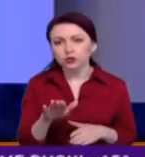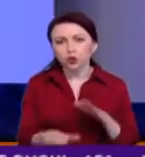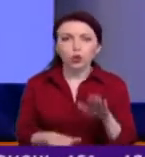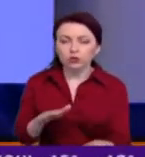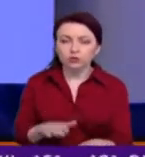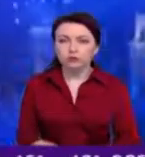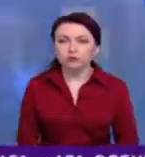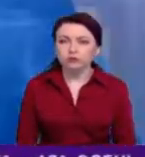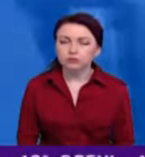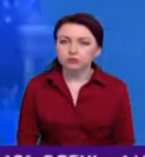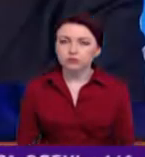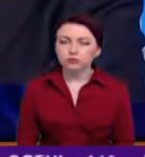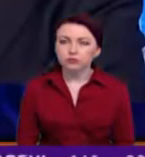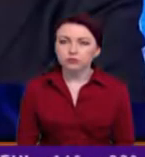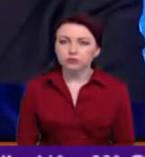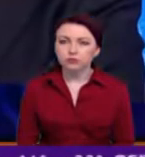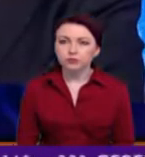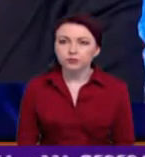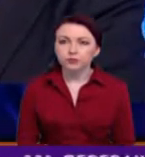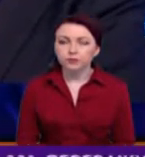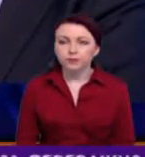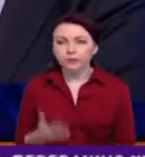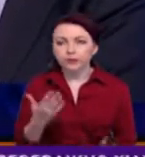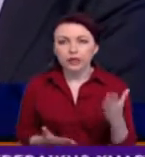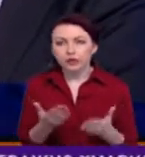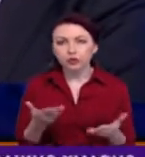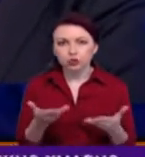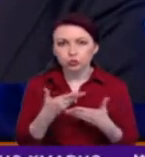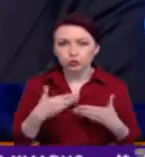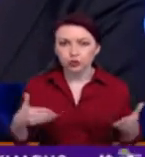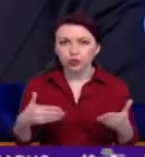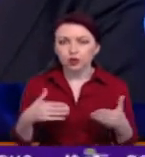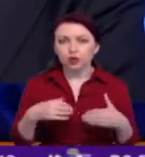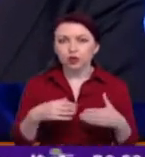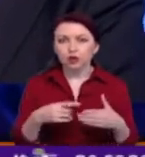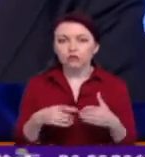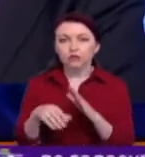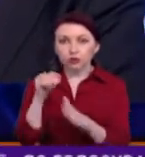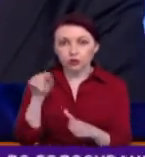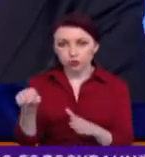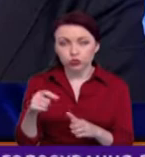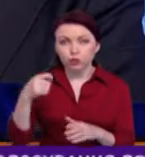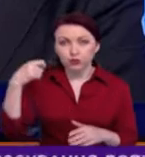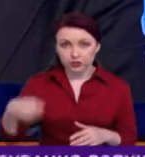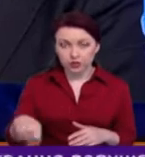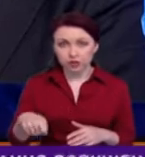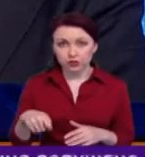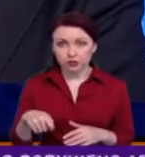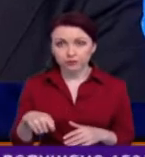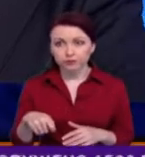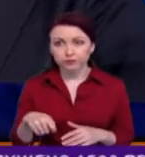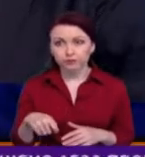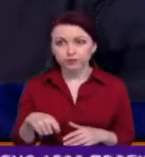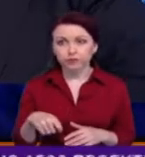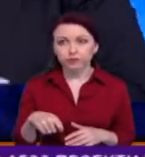Один крок. І, знаєте, якщо ми легітимно обраного президента, а президент,